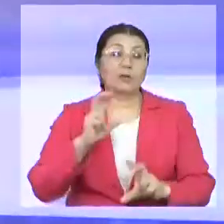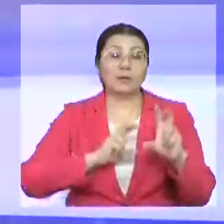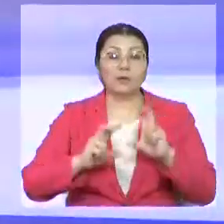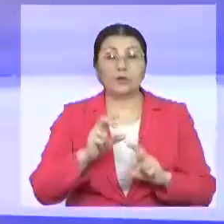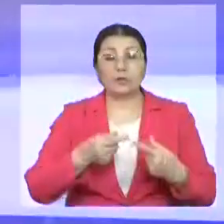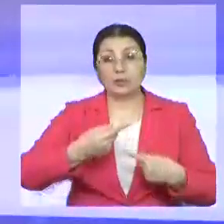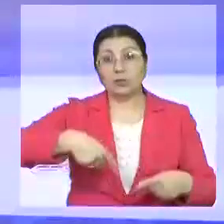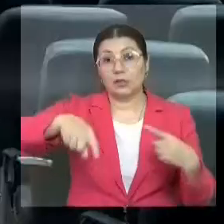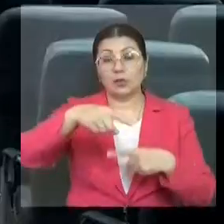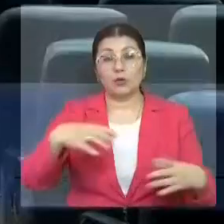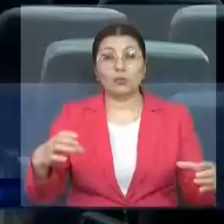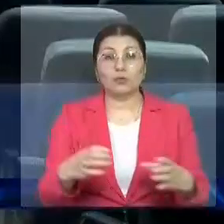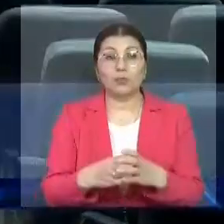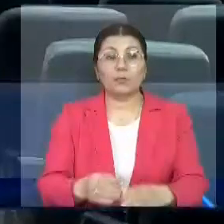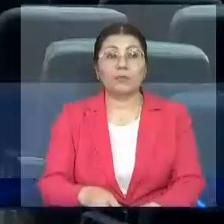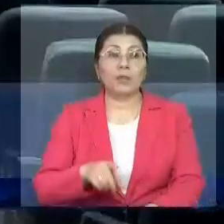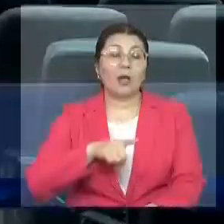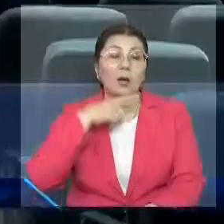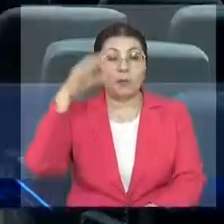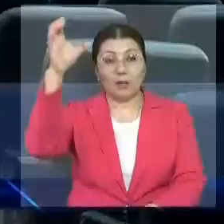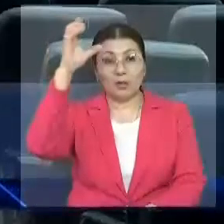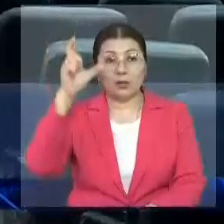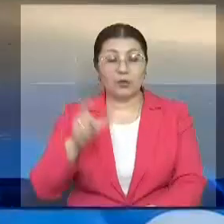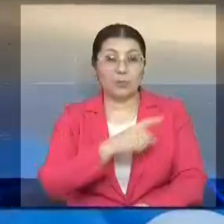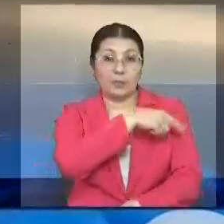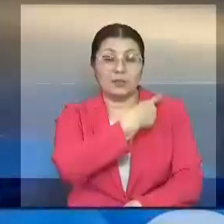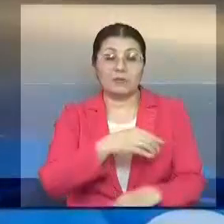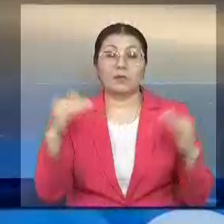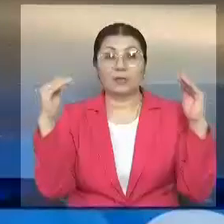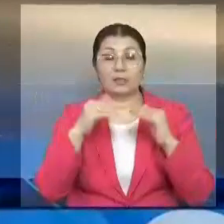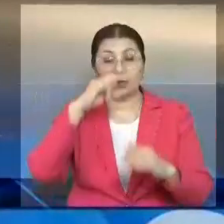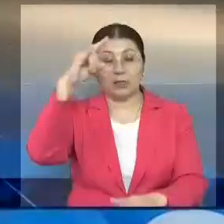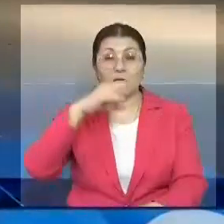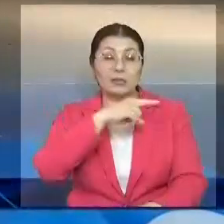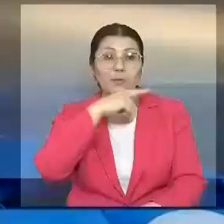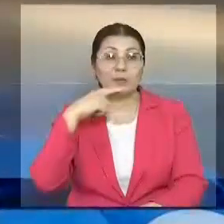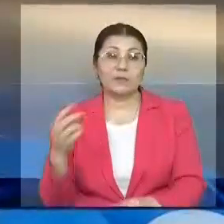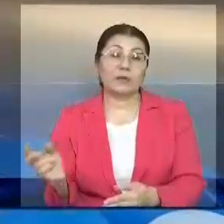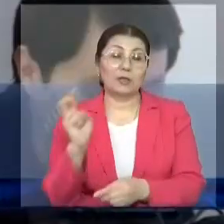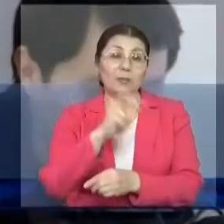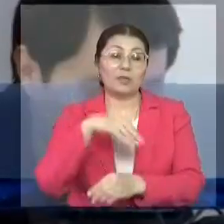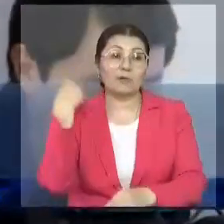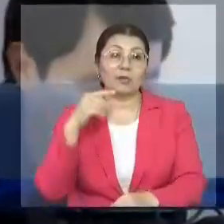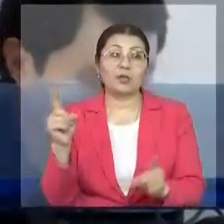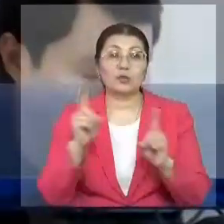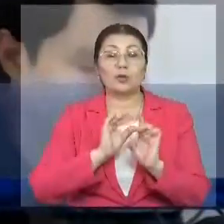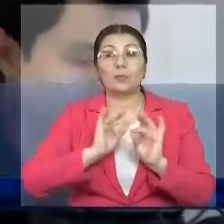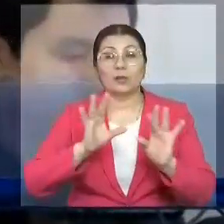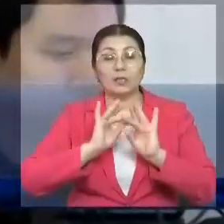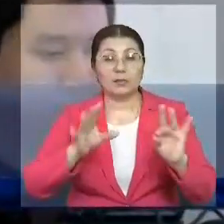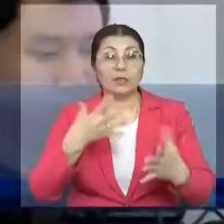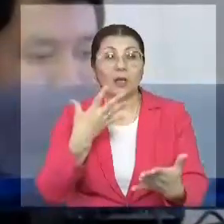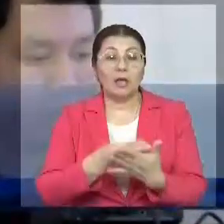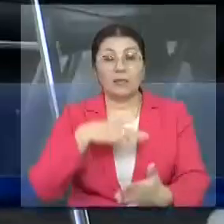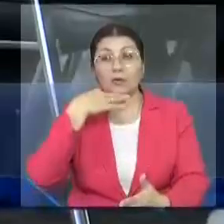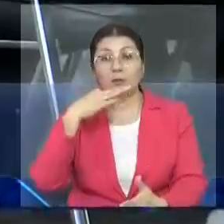кружков. Молодые ученые из медицинских вузов Казахстана и России съехались в Актобе, чтобы поделиться своими научными изысканиями.